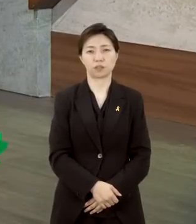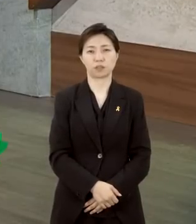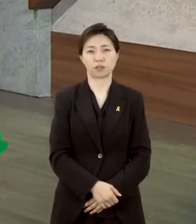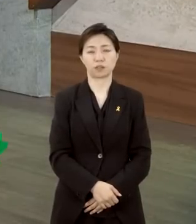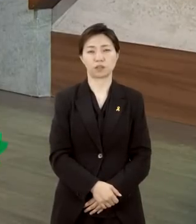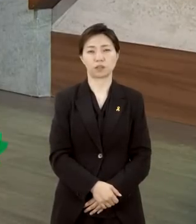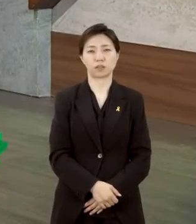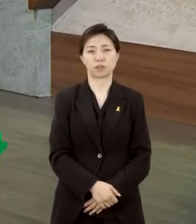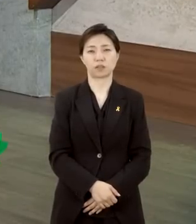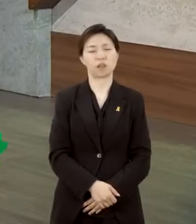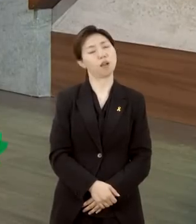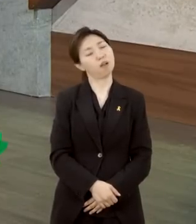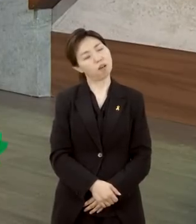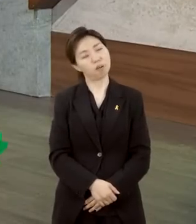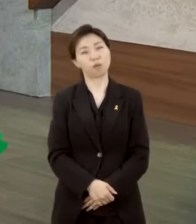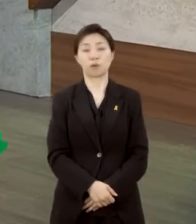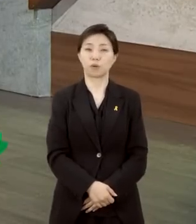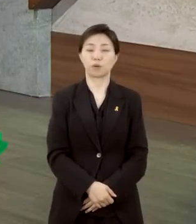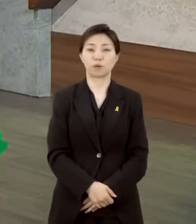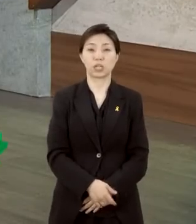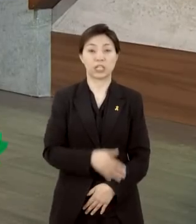여러분 저는 이제